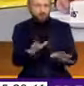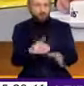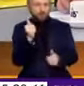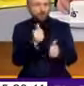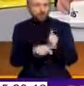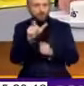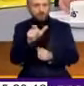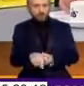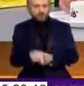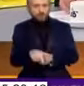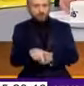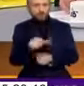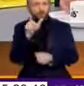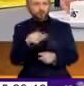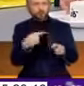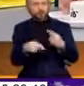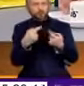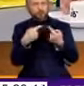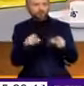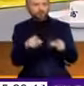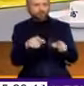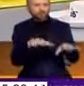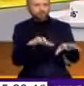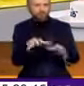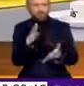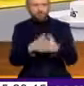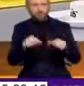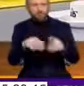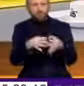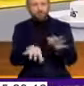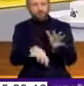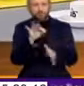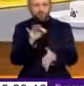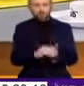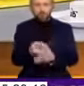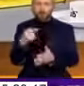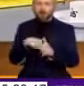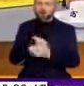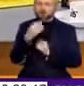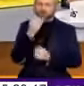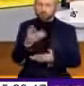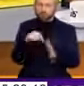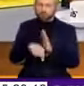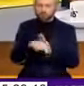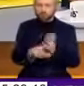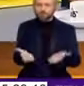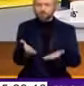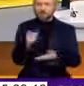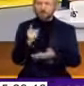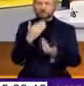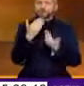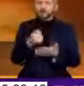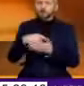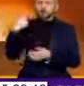Кожна людина, на відміну від іншої істоти, має право свободи вибору. А в чому? Добре, ви звертаєтеся